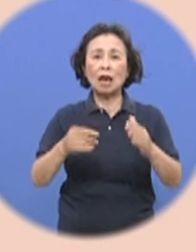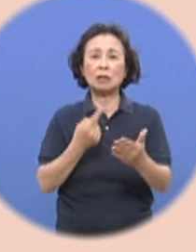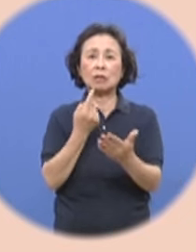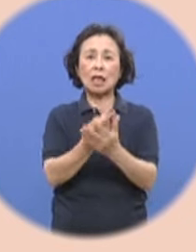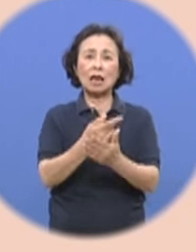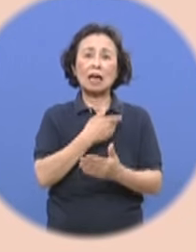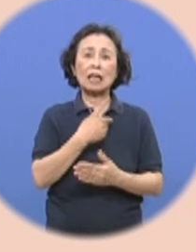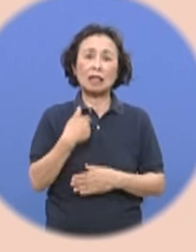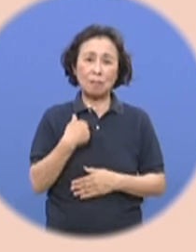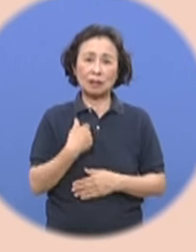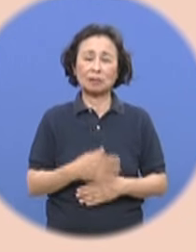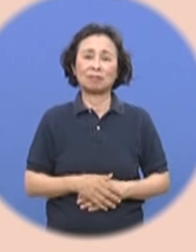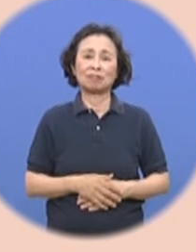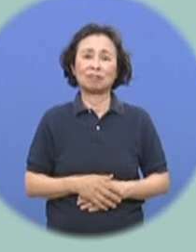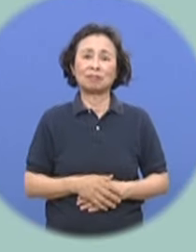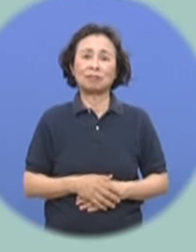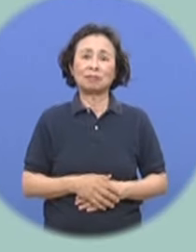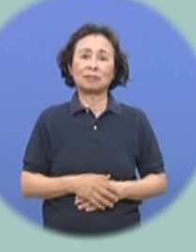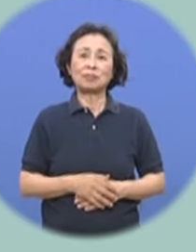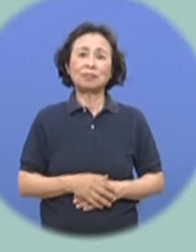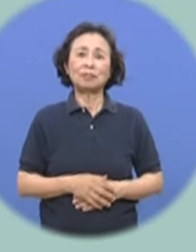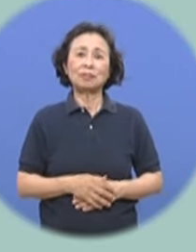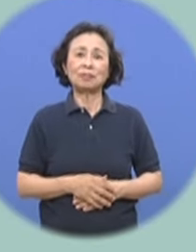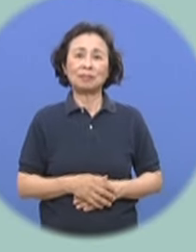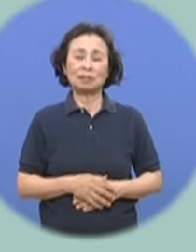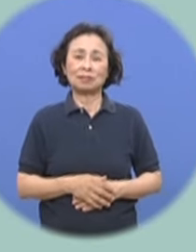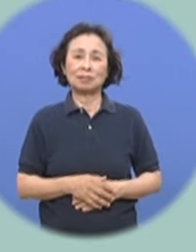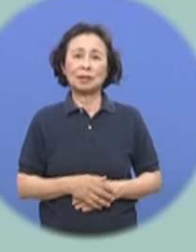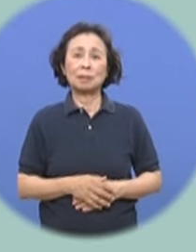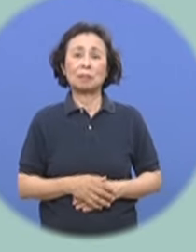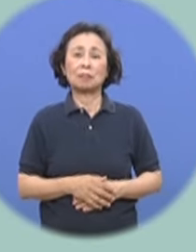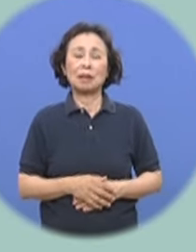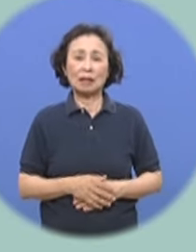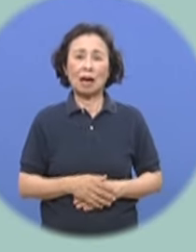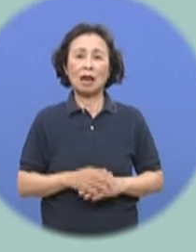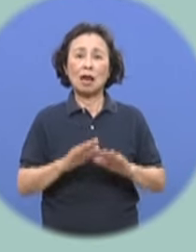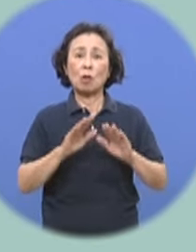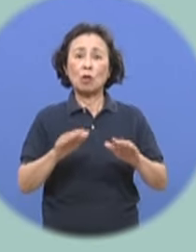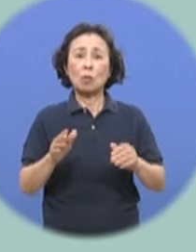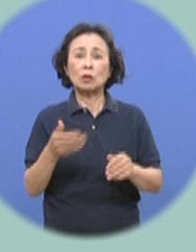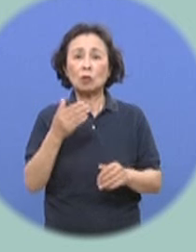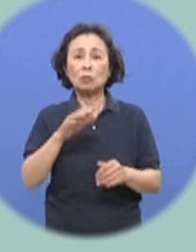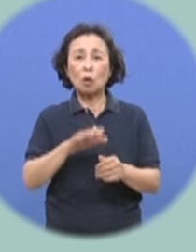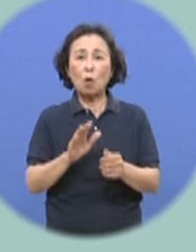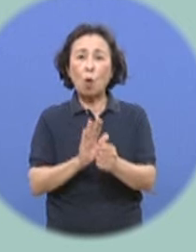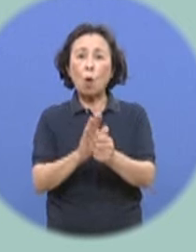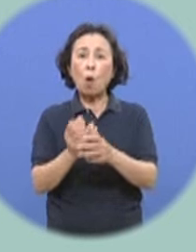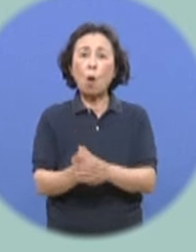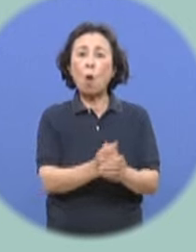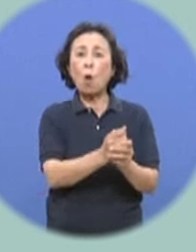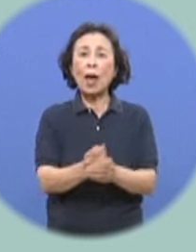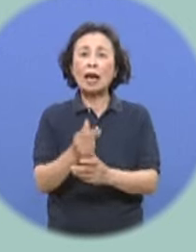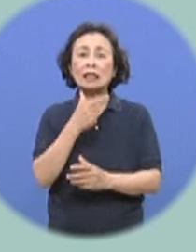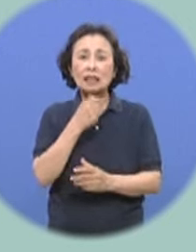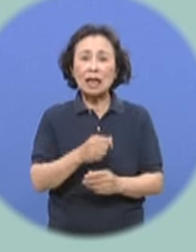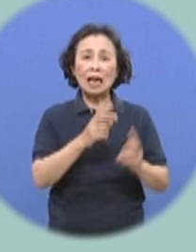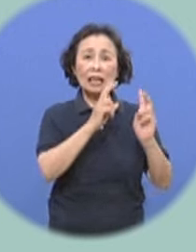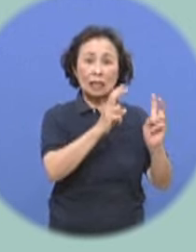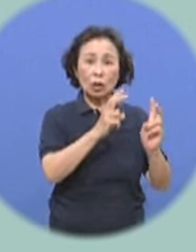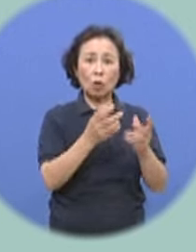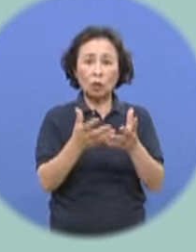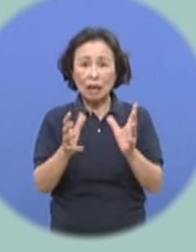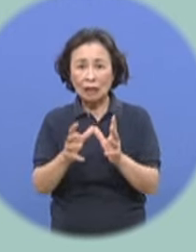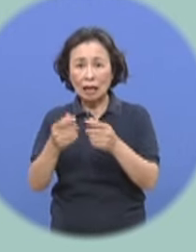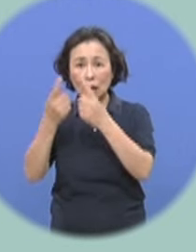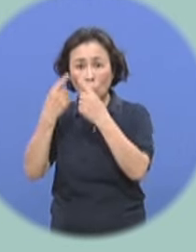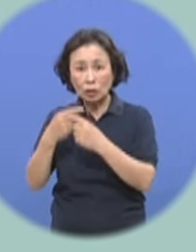していただくことができます。合わせて子ども食堂を応援したいという企業、団体、個人